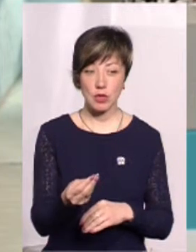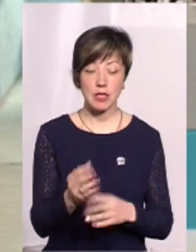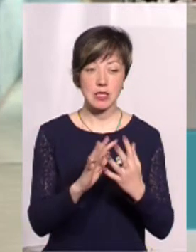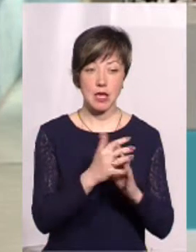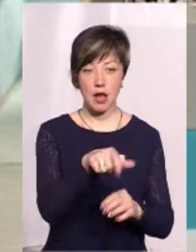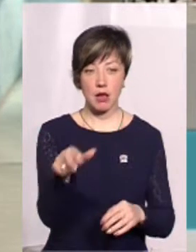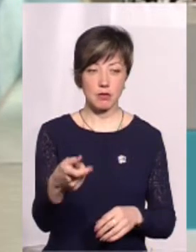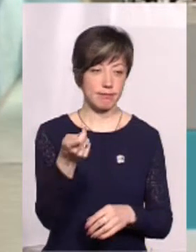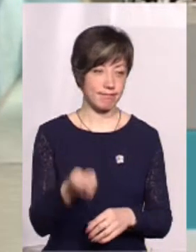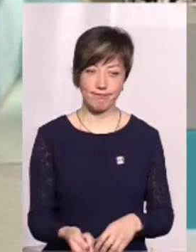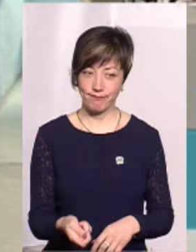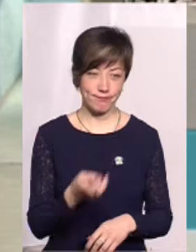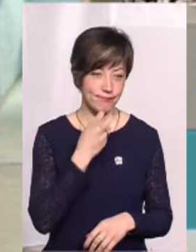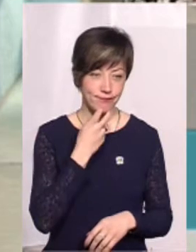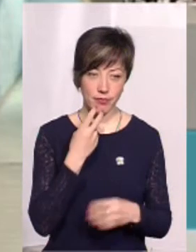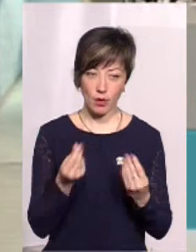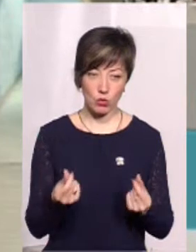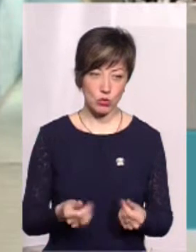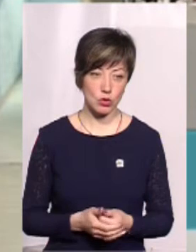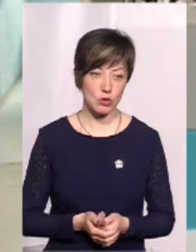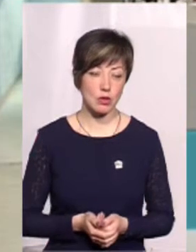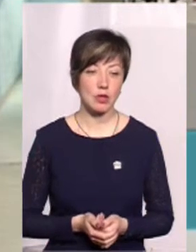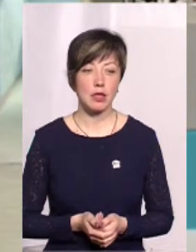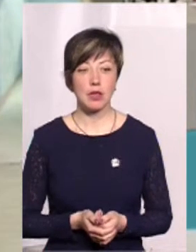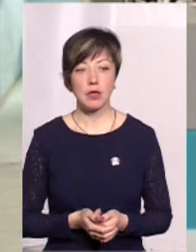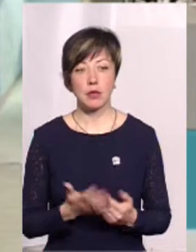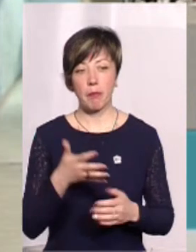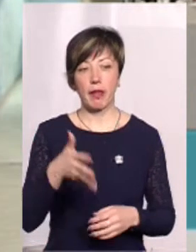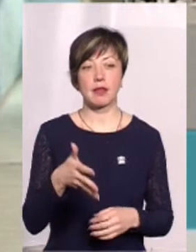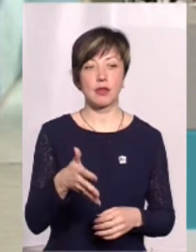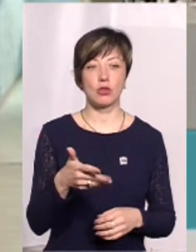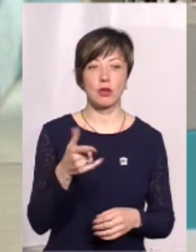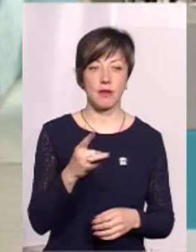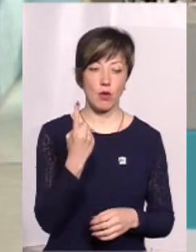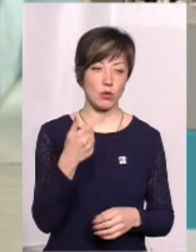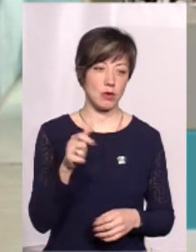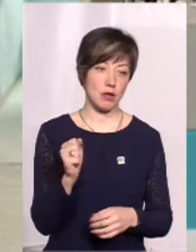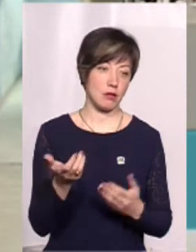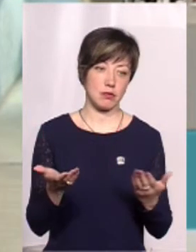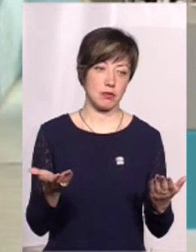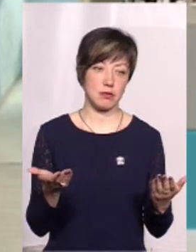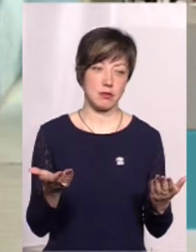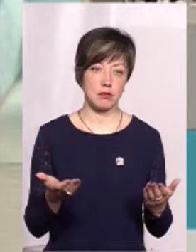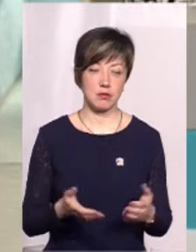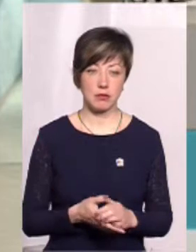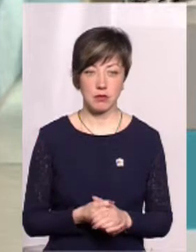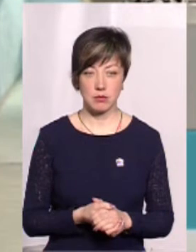сплачуючи селянам абсолютно смішні гроші. Десь 5 тисяч гривень за гектар, це в кращому